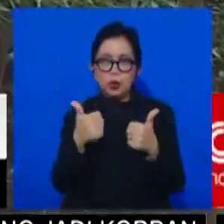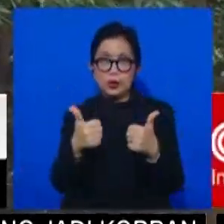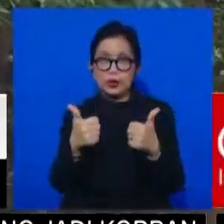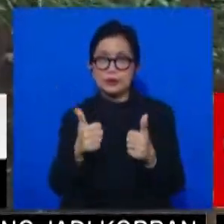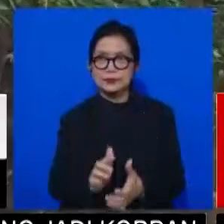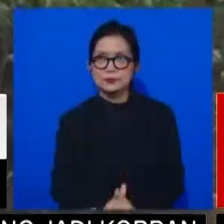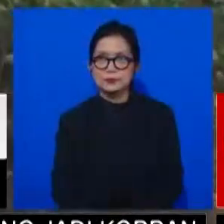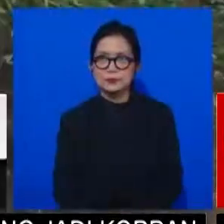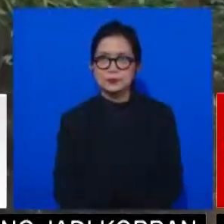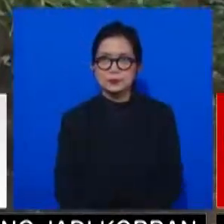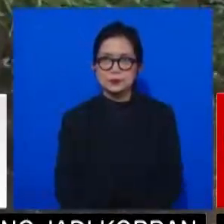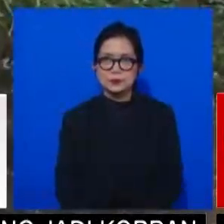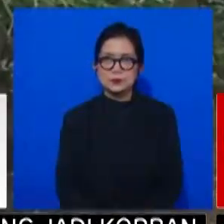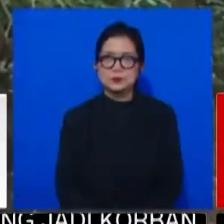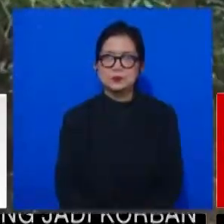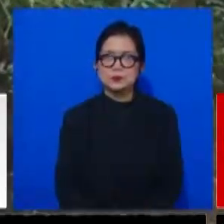alamnya.